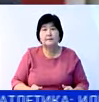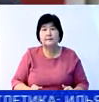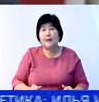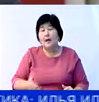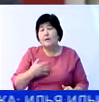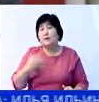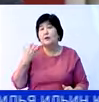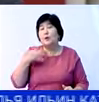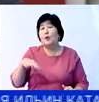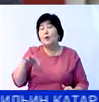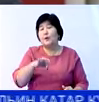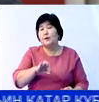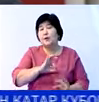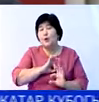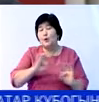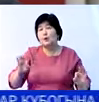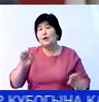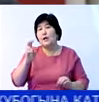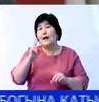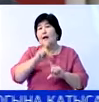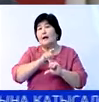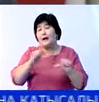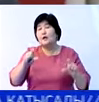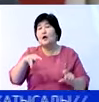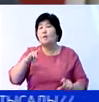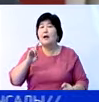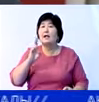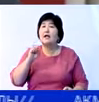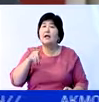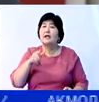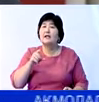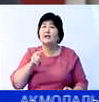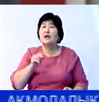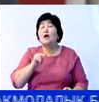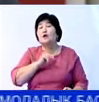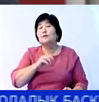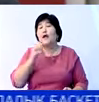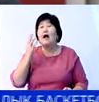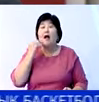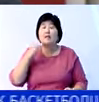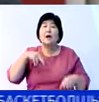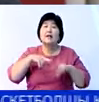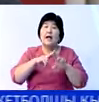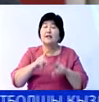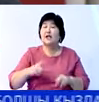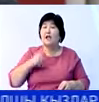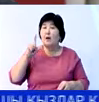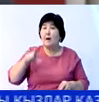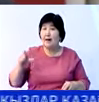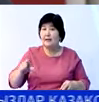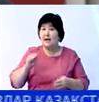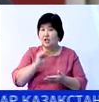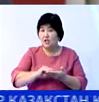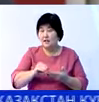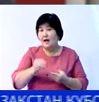біздің Қызылорда облысында үздік кәсіпорындардың барлық маркетингтік жұмыстарын Алматы Астанадағы мамандар жасайды. Яғни